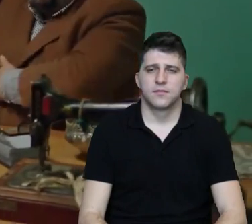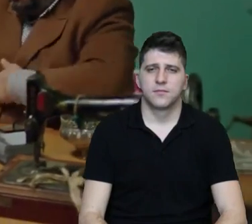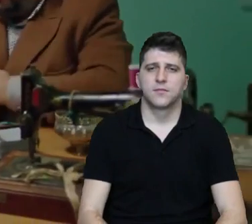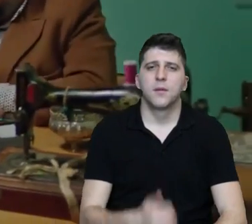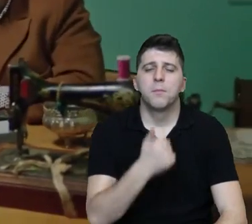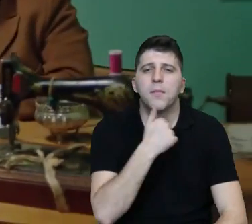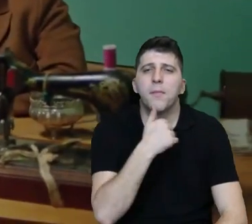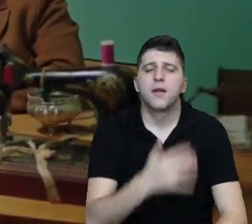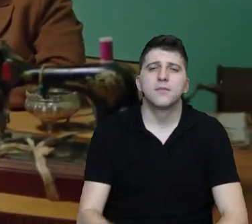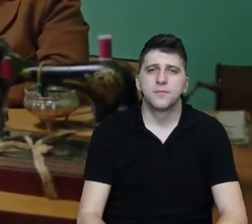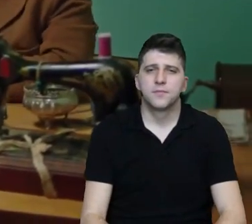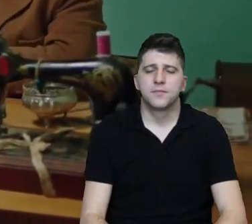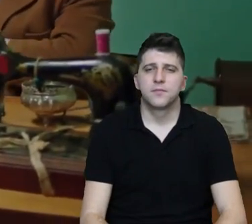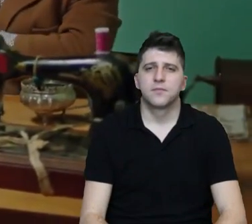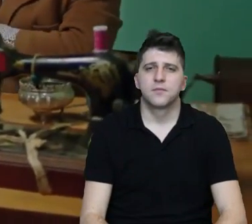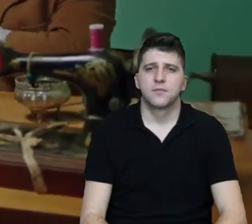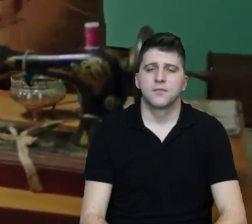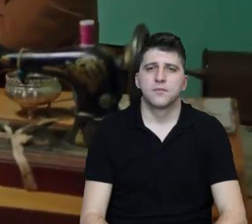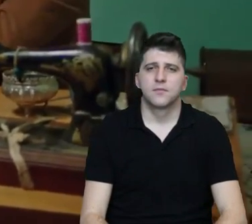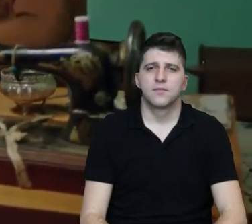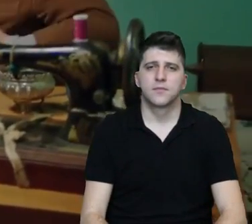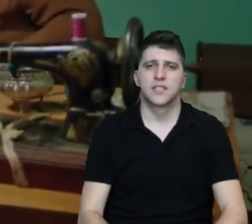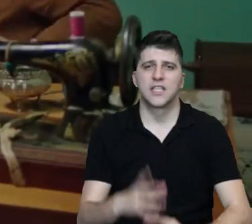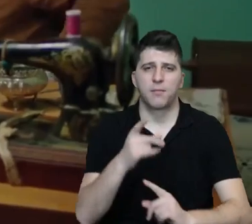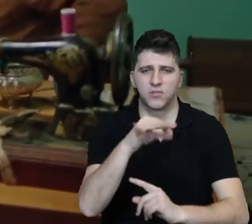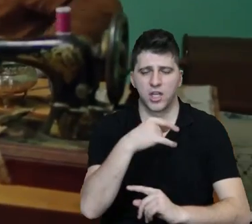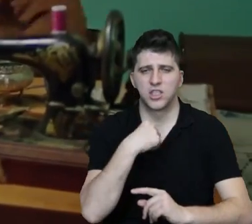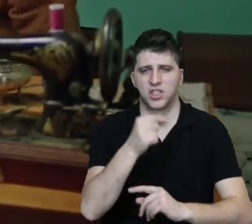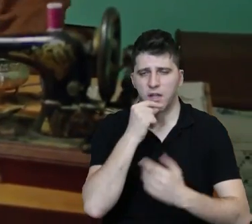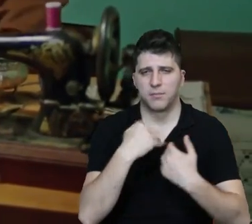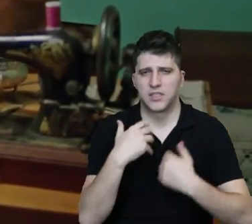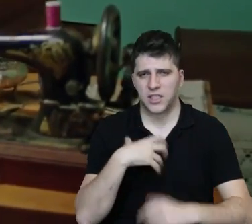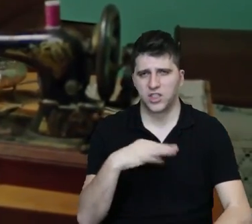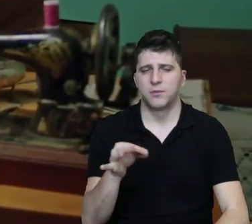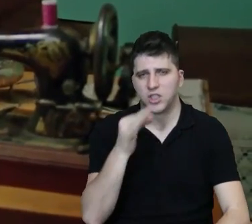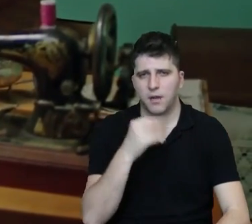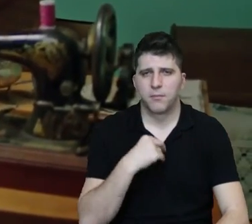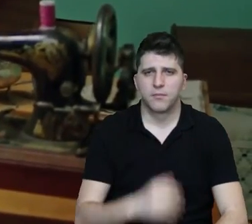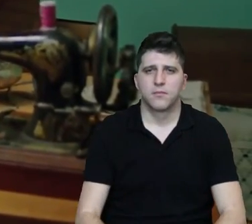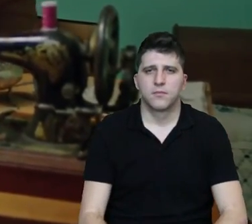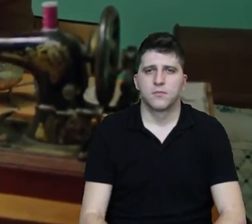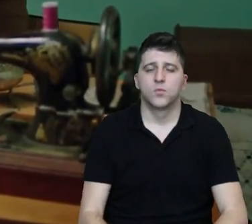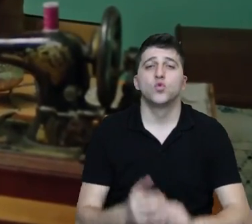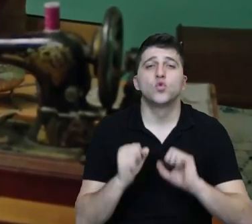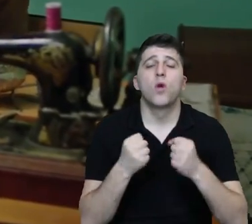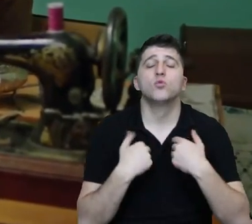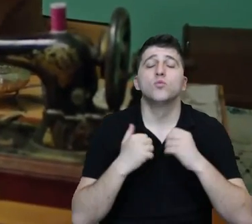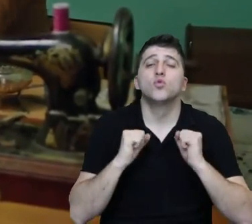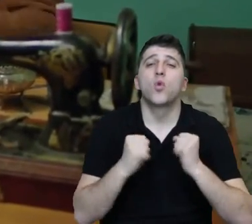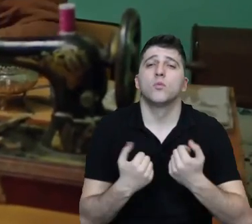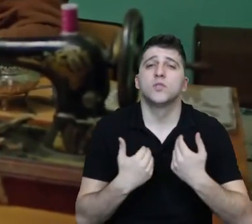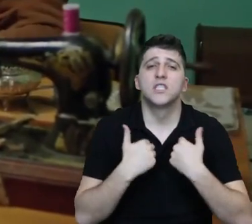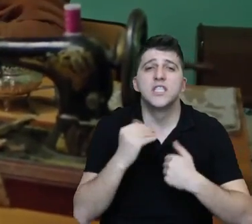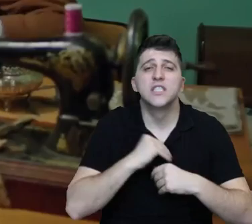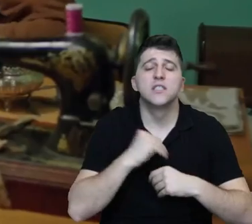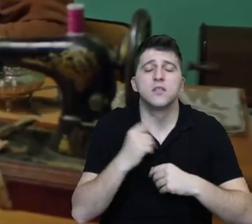Aa, baba. Bak İbrahim'in çayını da ben içerim. Kendi çayımı da ben içerim. Donmuşum baba, donmuşum.